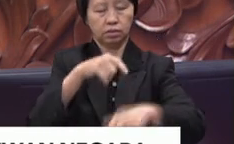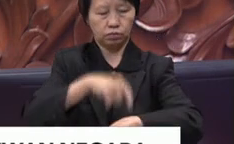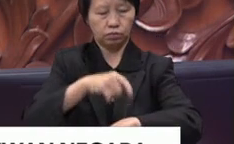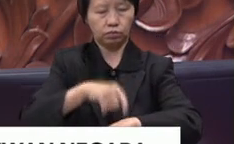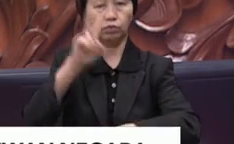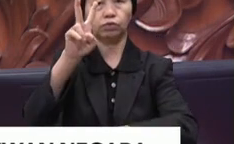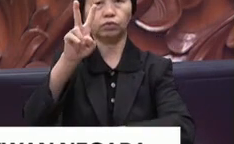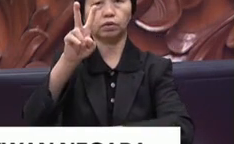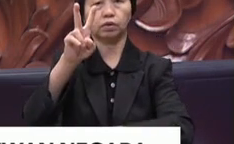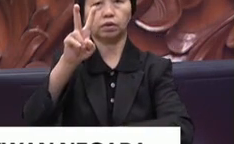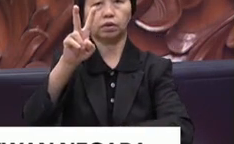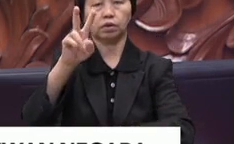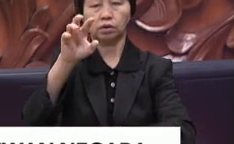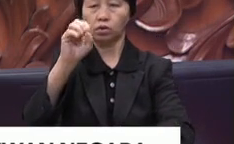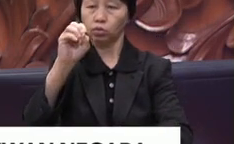02.00